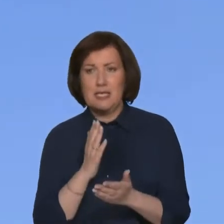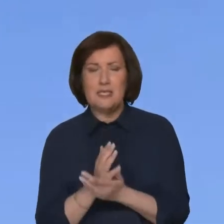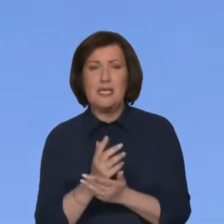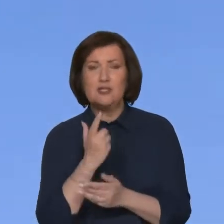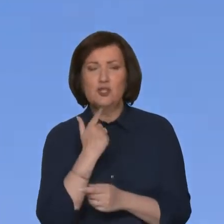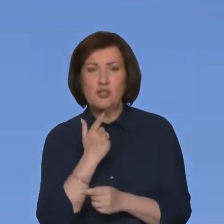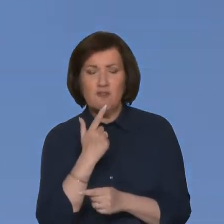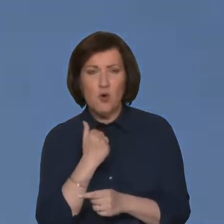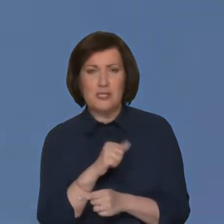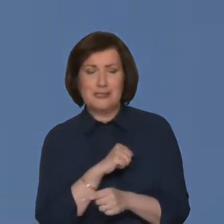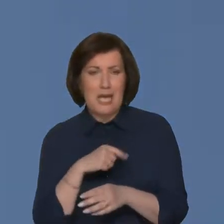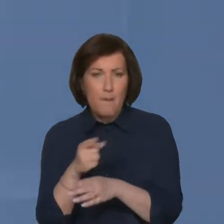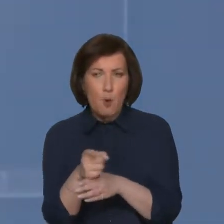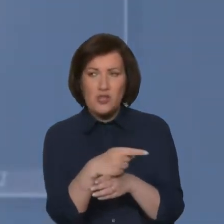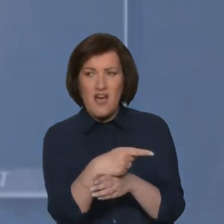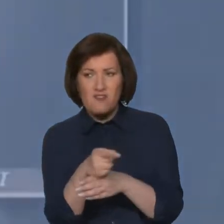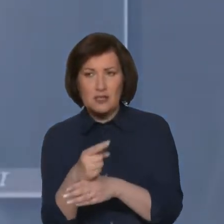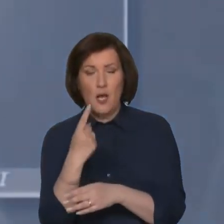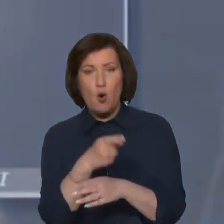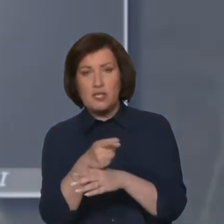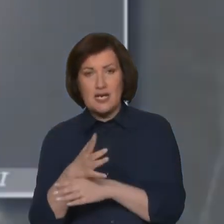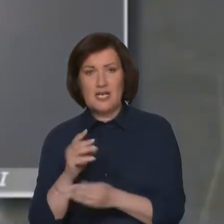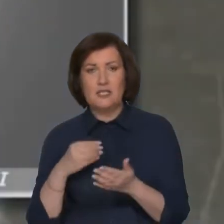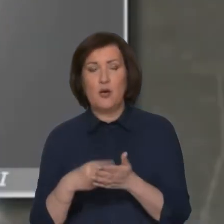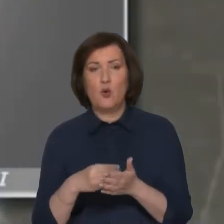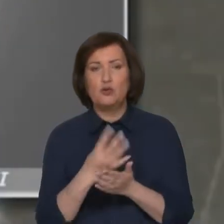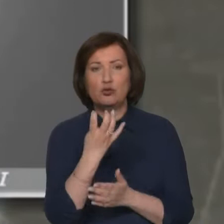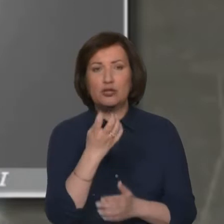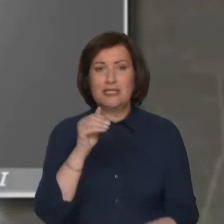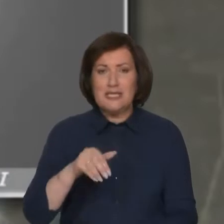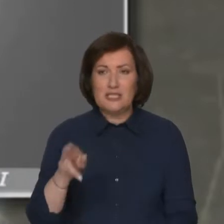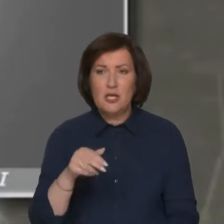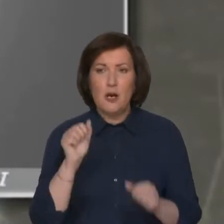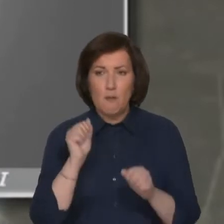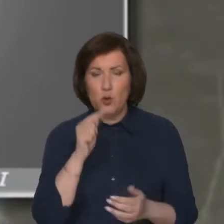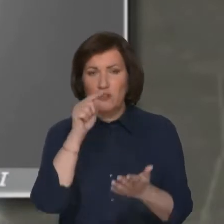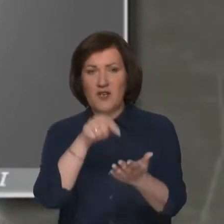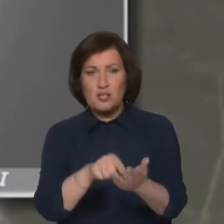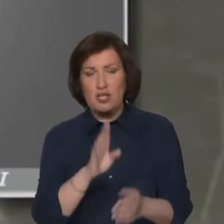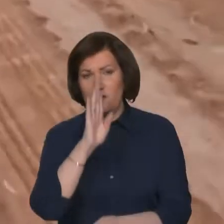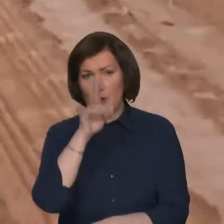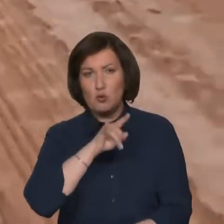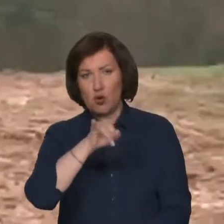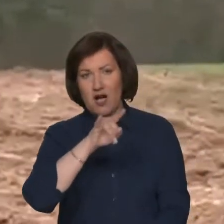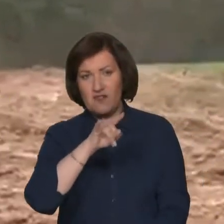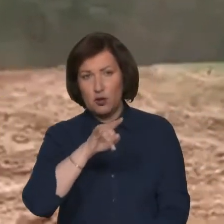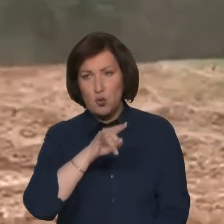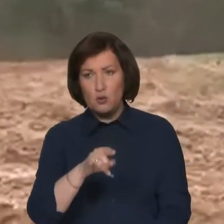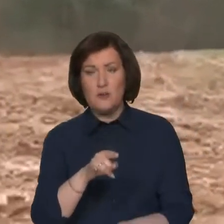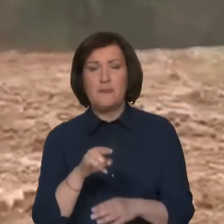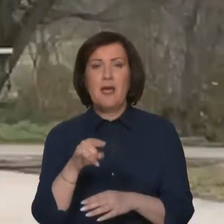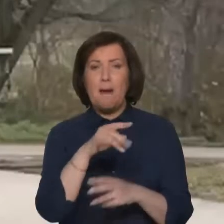інфрачервоне самонаведення. Одна ракета коштує 400 тисяч євро і може вражати ворожу авіацію,